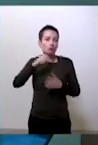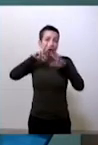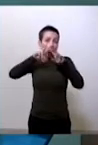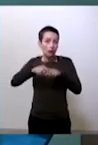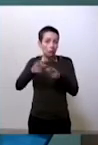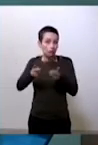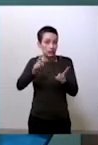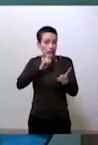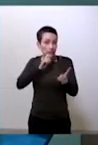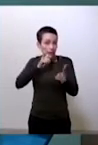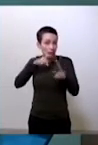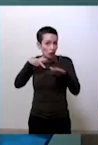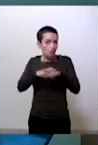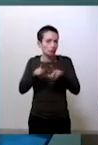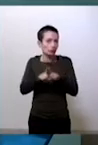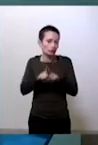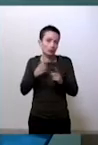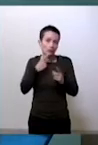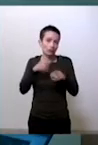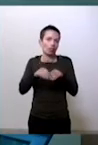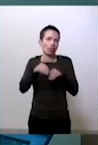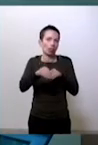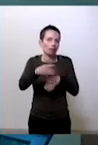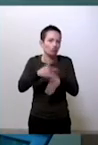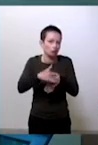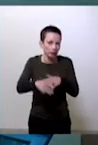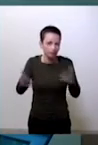plus, donc on prend extrêmement de retard.